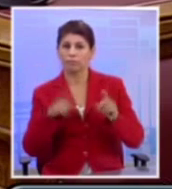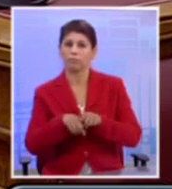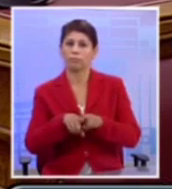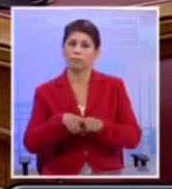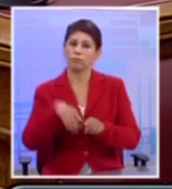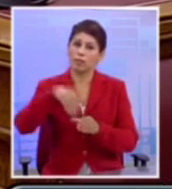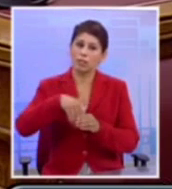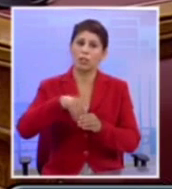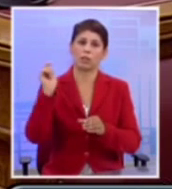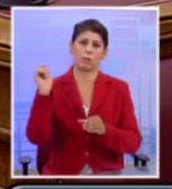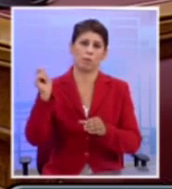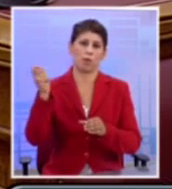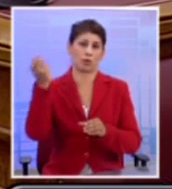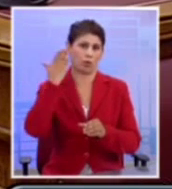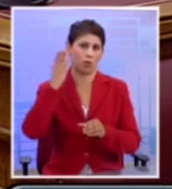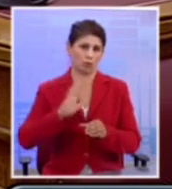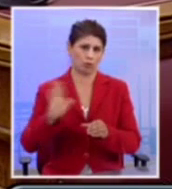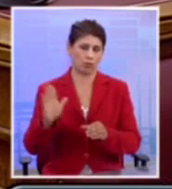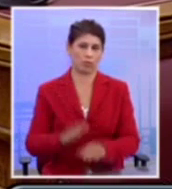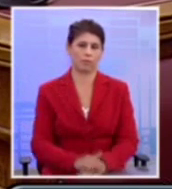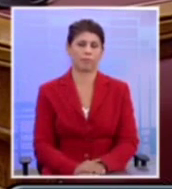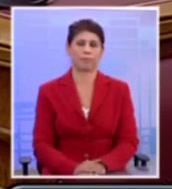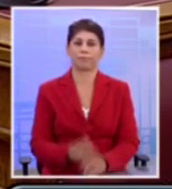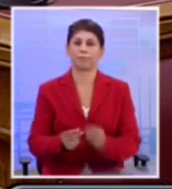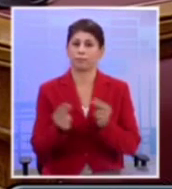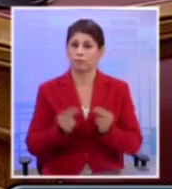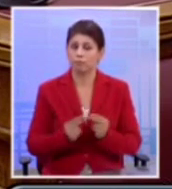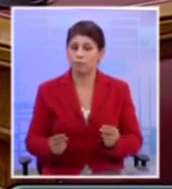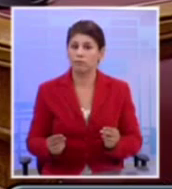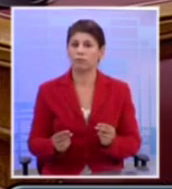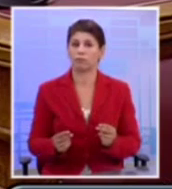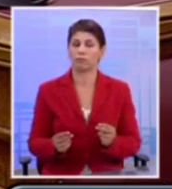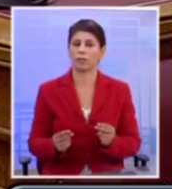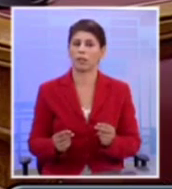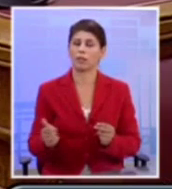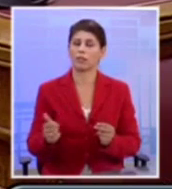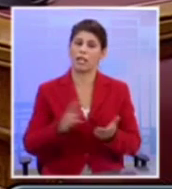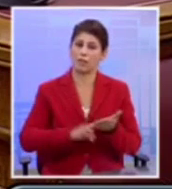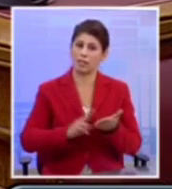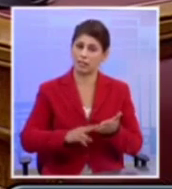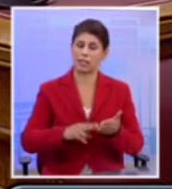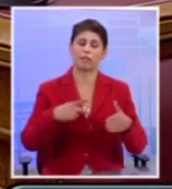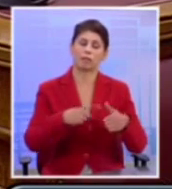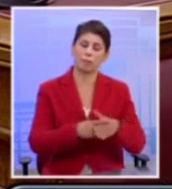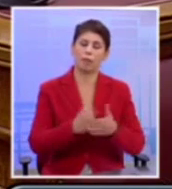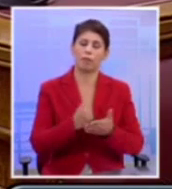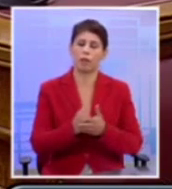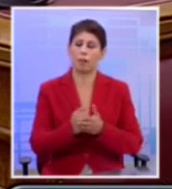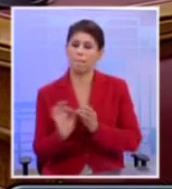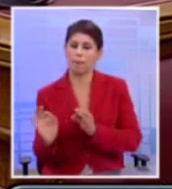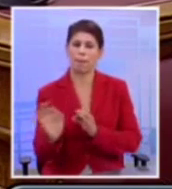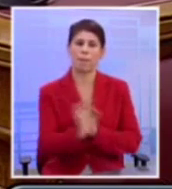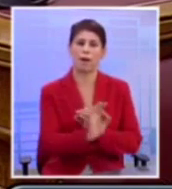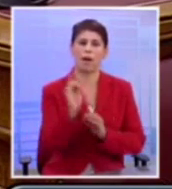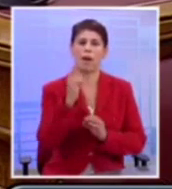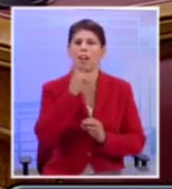τα εσωτερικά πολιτικά κόστη, τις επιπτώσεις στα συντριπτικά ταμεία και τις επιμολύνσεις. Και διαβάζω τον